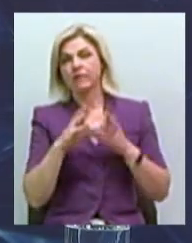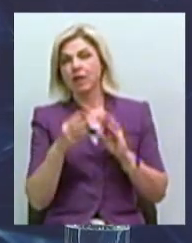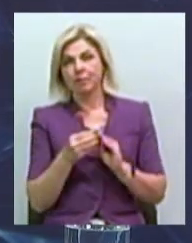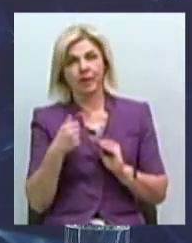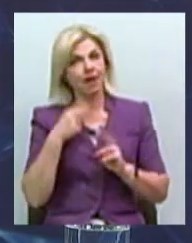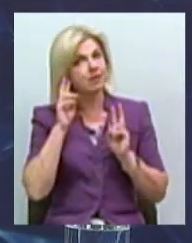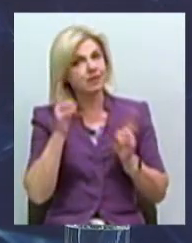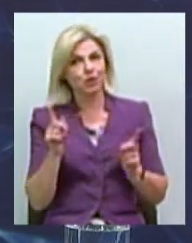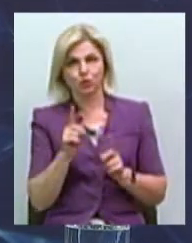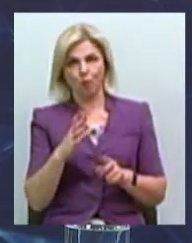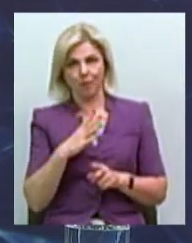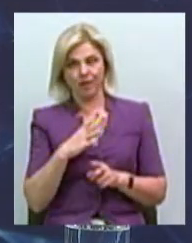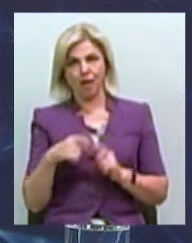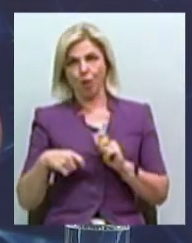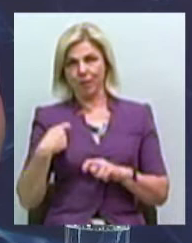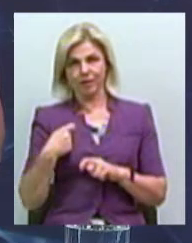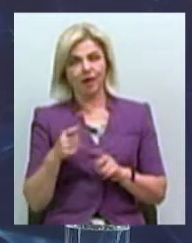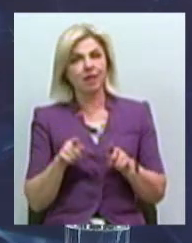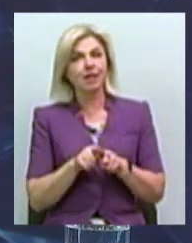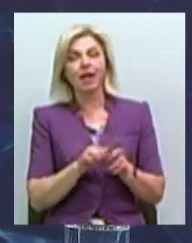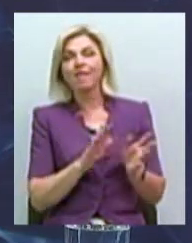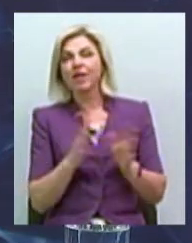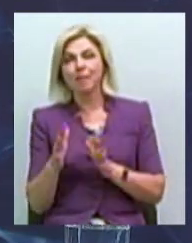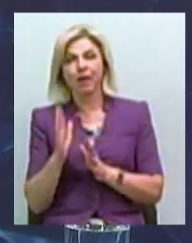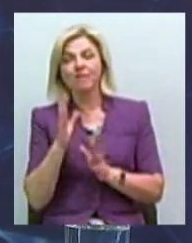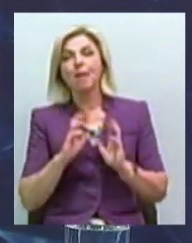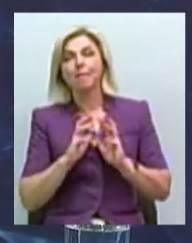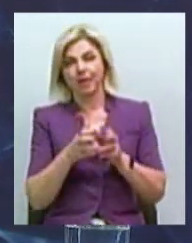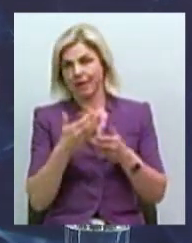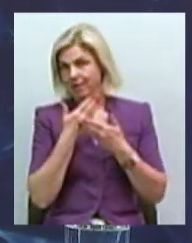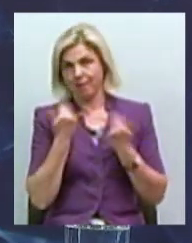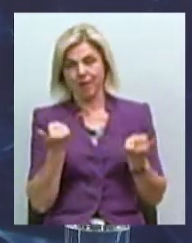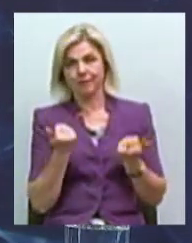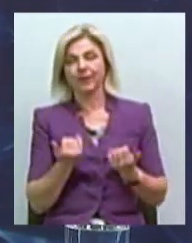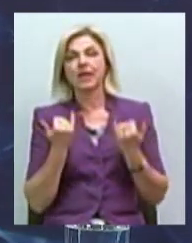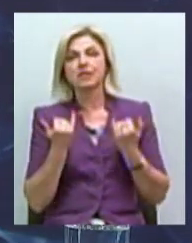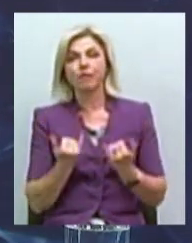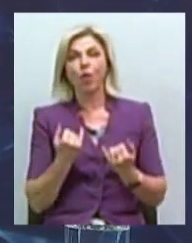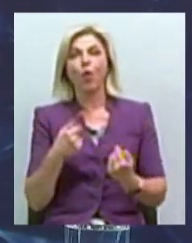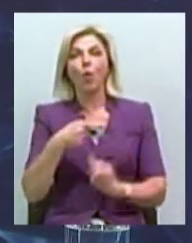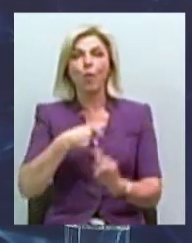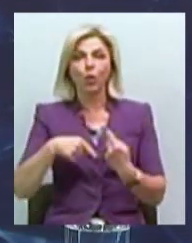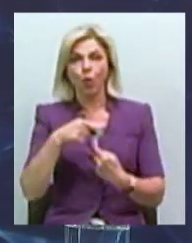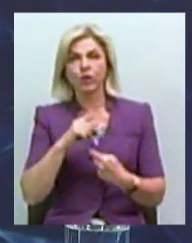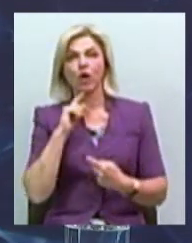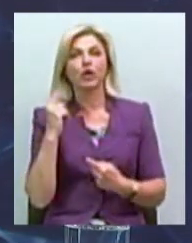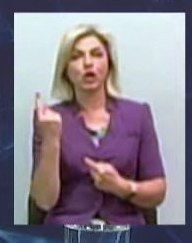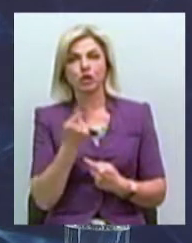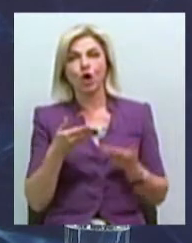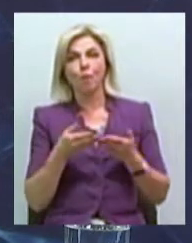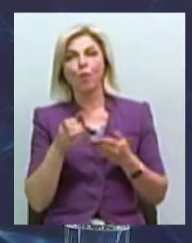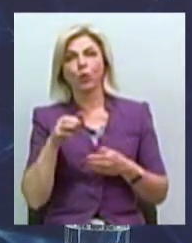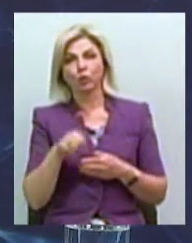був збитковим. Таких випадків в світі немає. Сьогодні оборот річний порту сягає